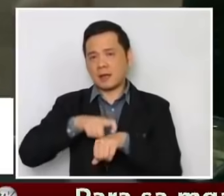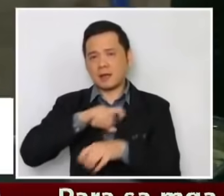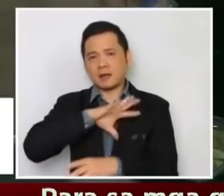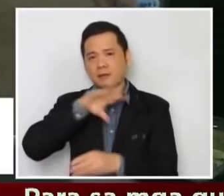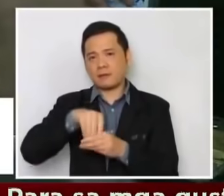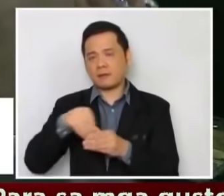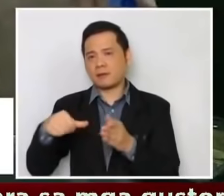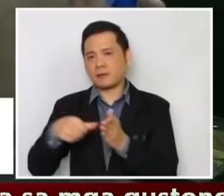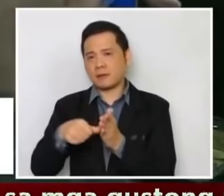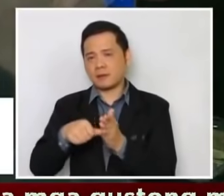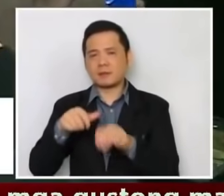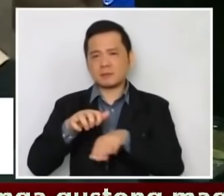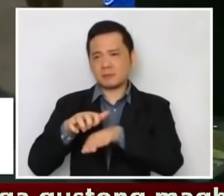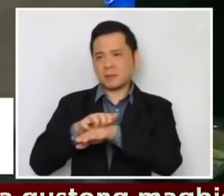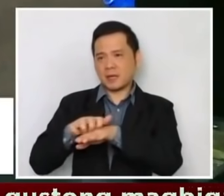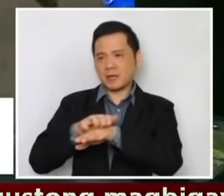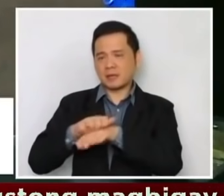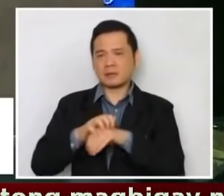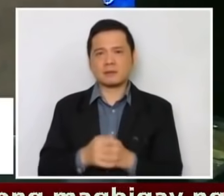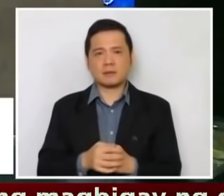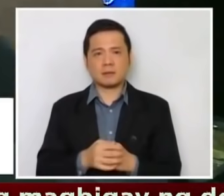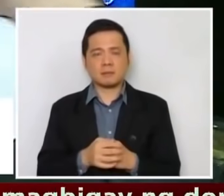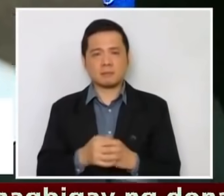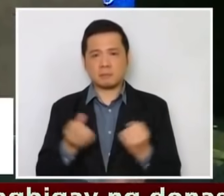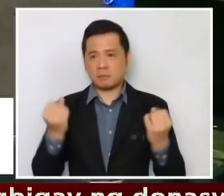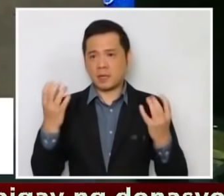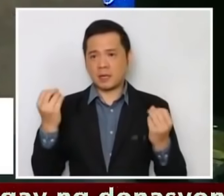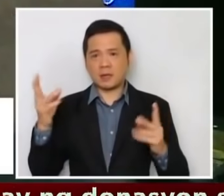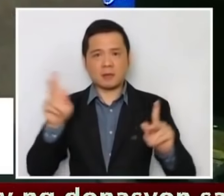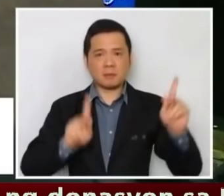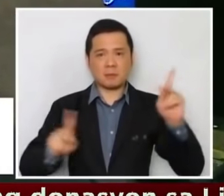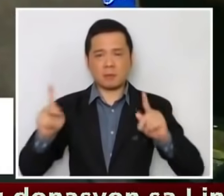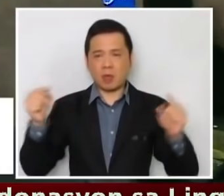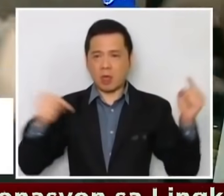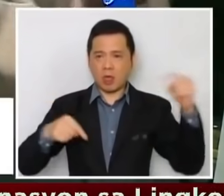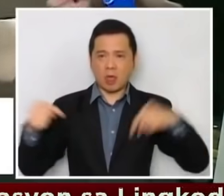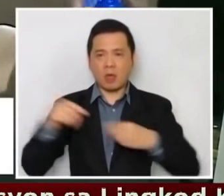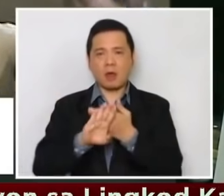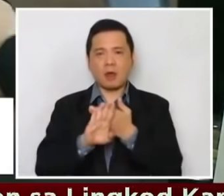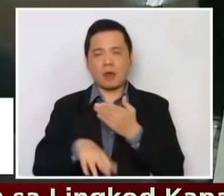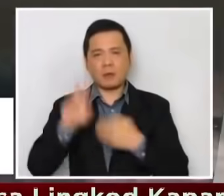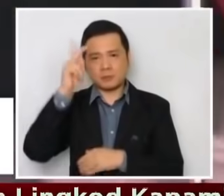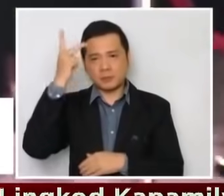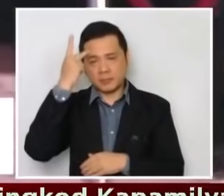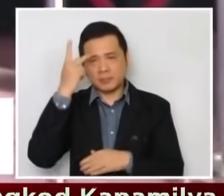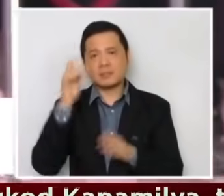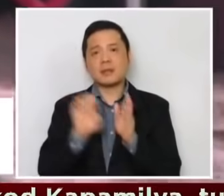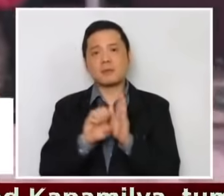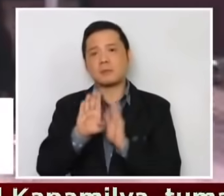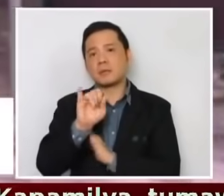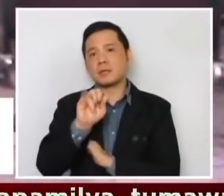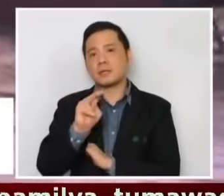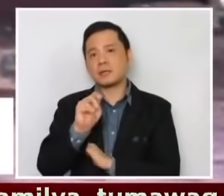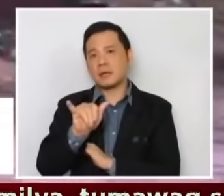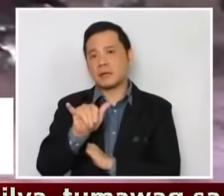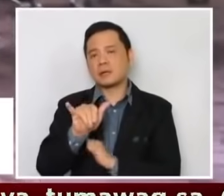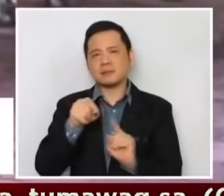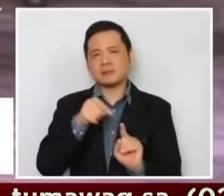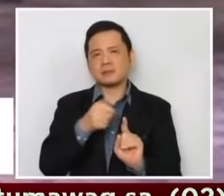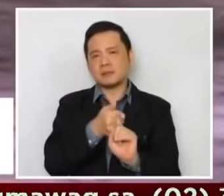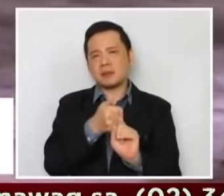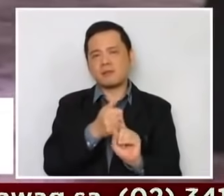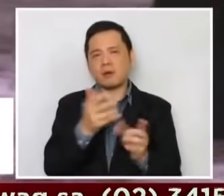City. Ngayon, nagbabalik politika si Jejomar Binay at tumatakbong senador matapos mabigo